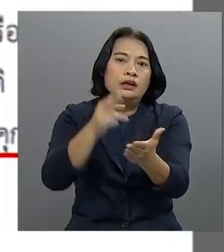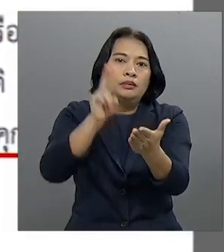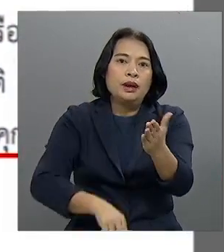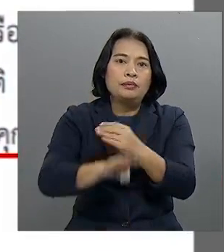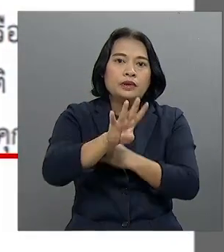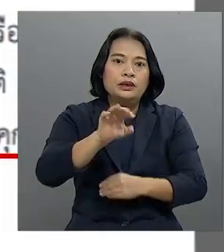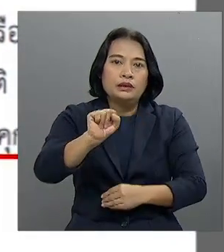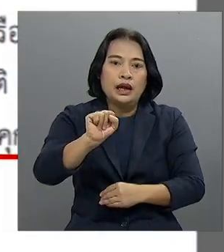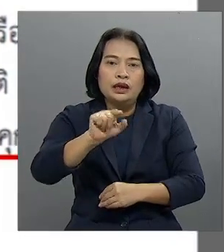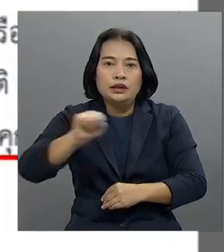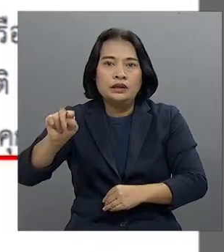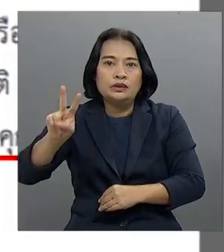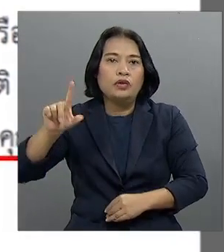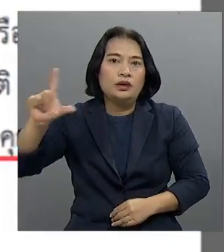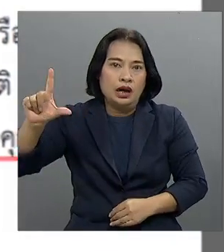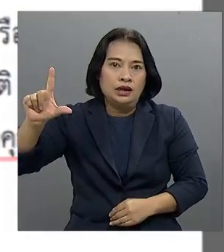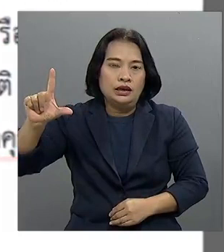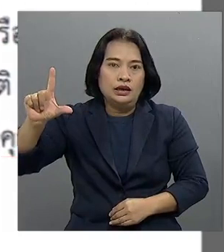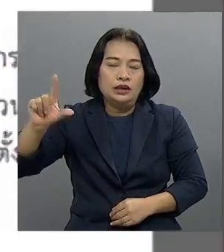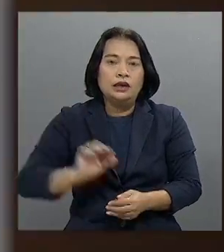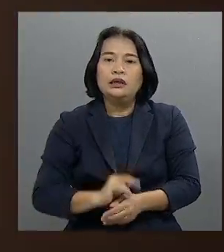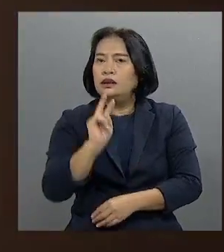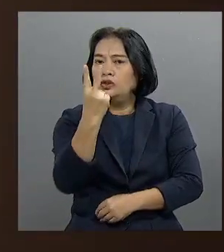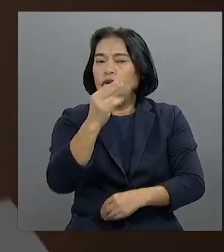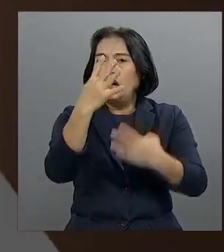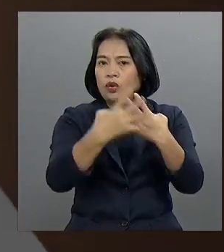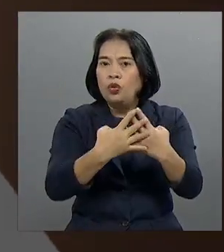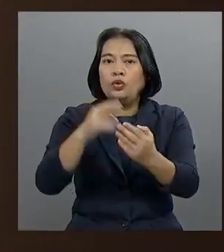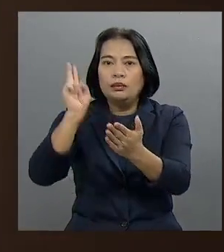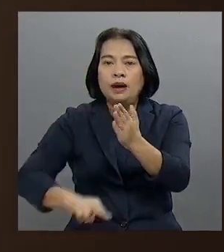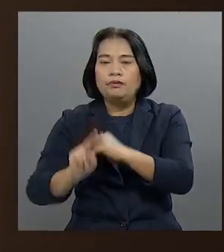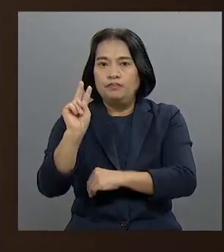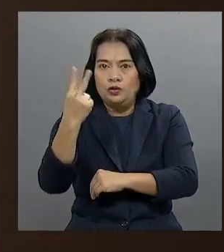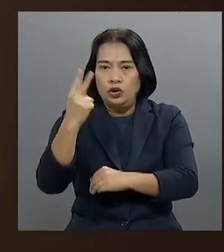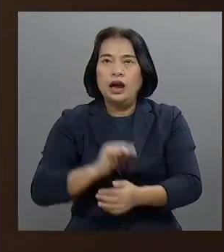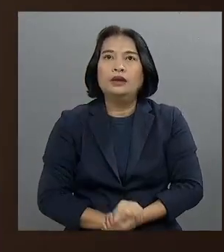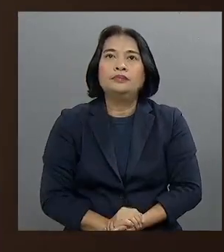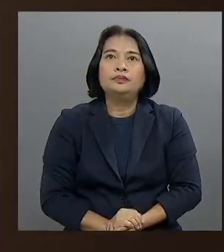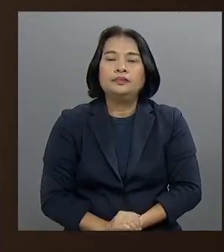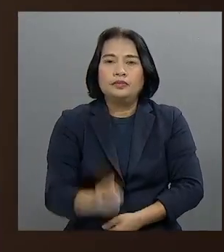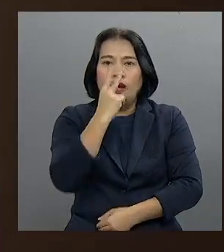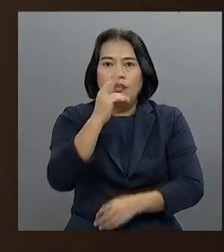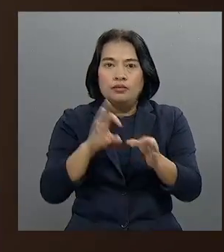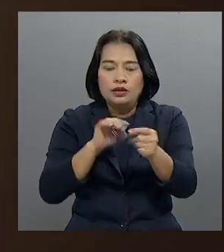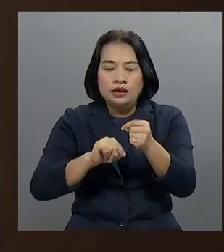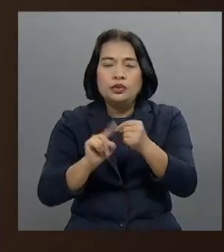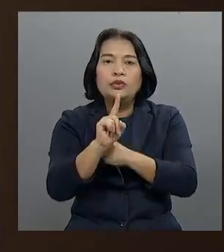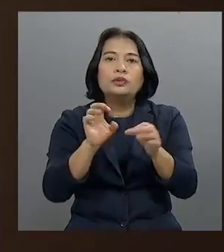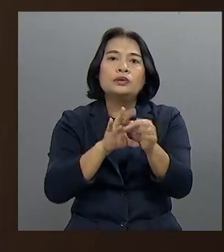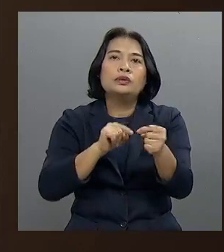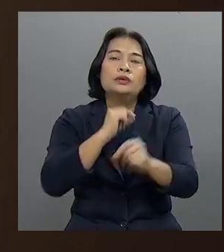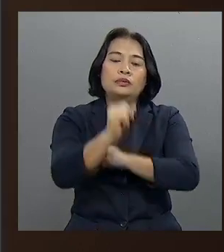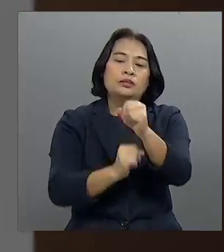ถึง 2 ล้านบาท หรอทั้งจําทั้งปรับมาต่อกัที่พระรชมัยสงวนและคมครองสัวป่าพุทธศักราษ 2,